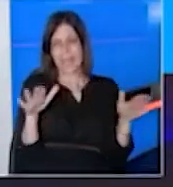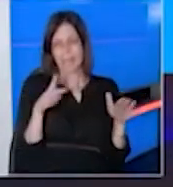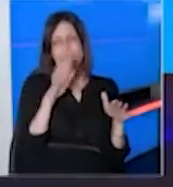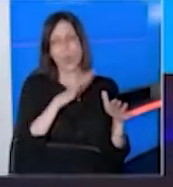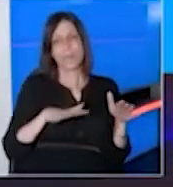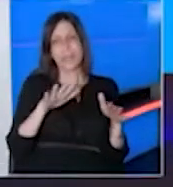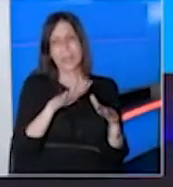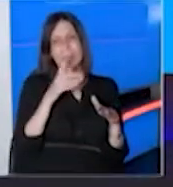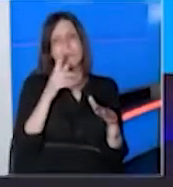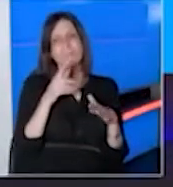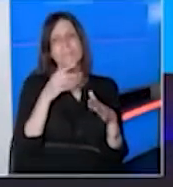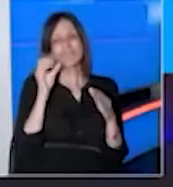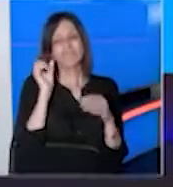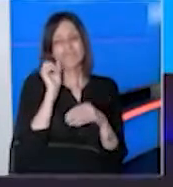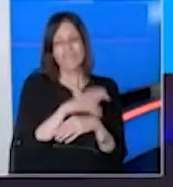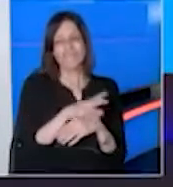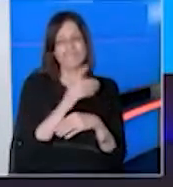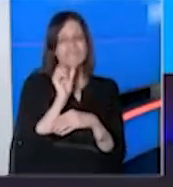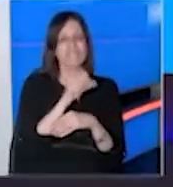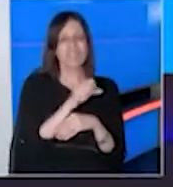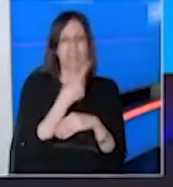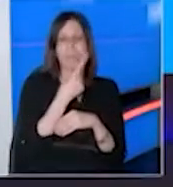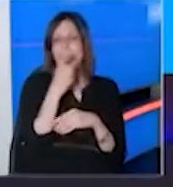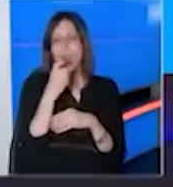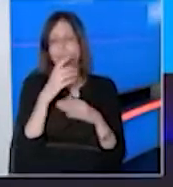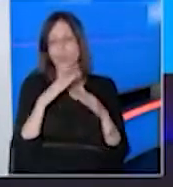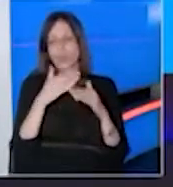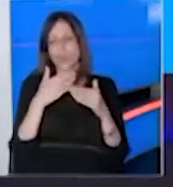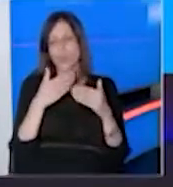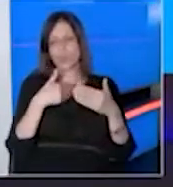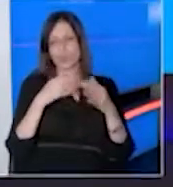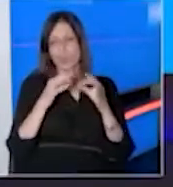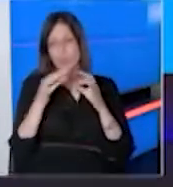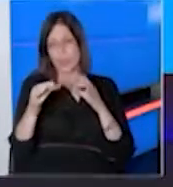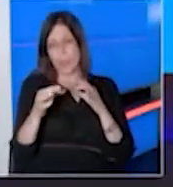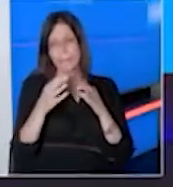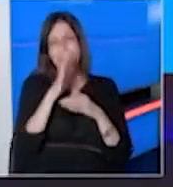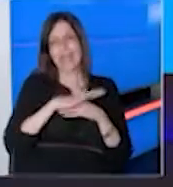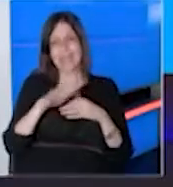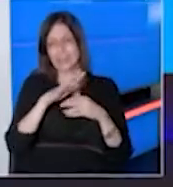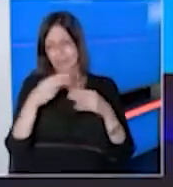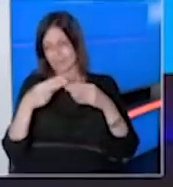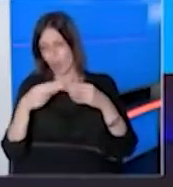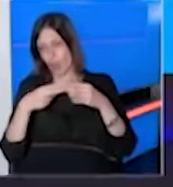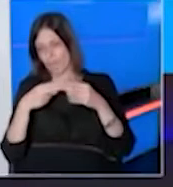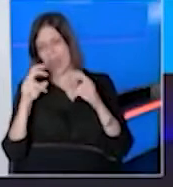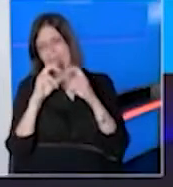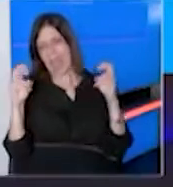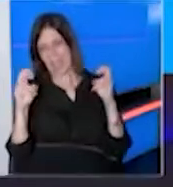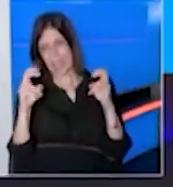לאומיים הפקיע מאות אלפי דונמים באזור שמשיק בין ערים,